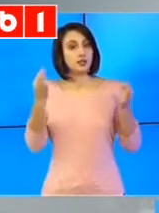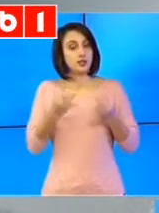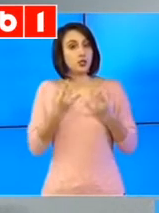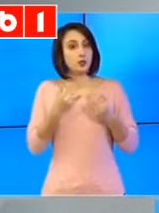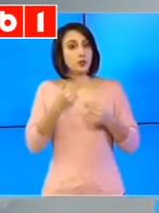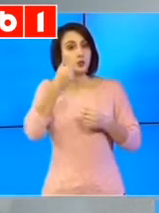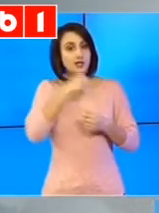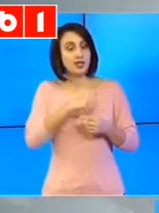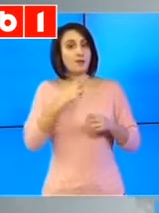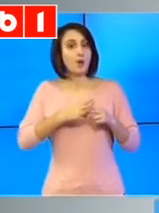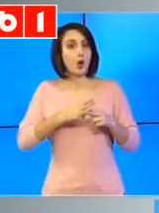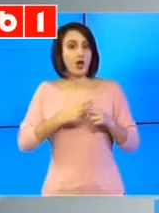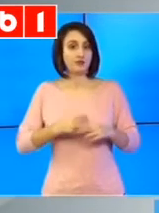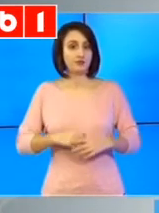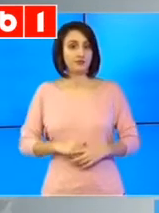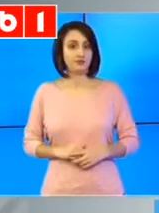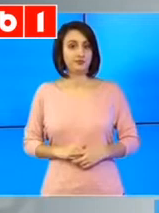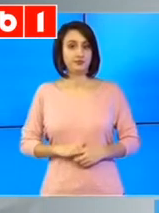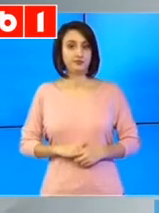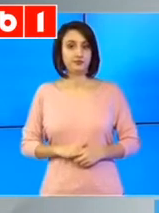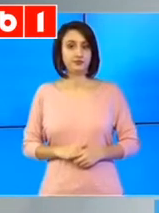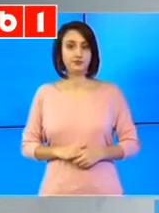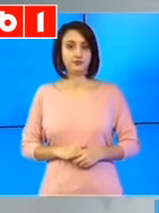numărului zilnic de infectări.